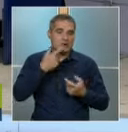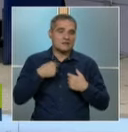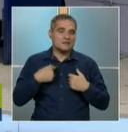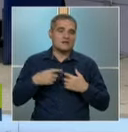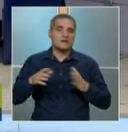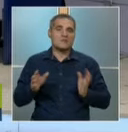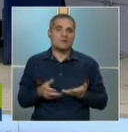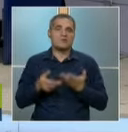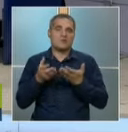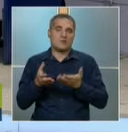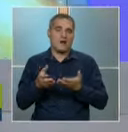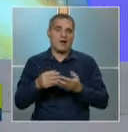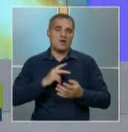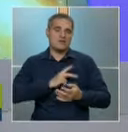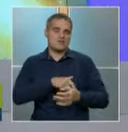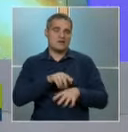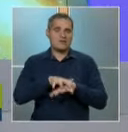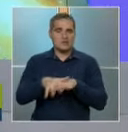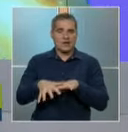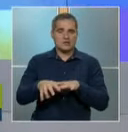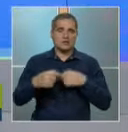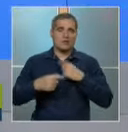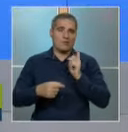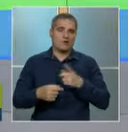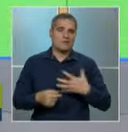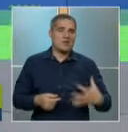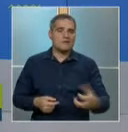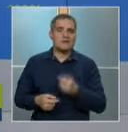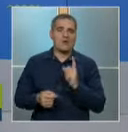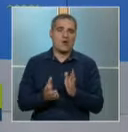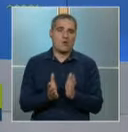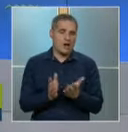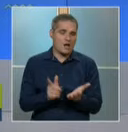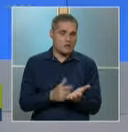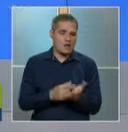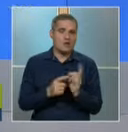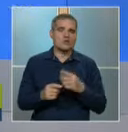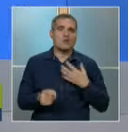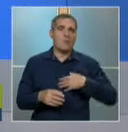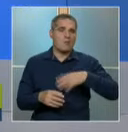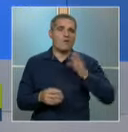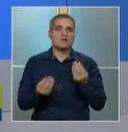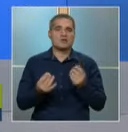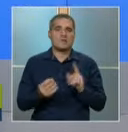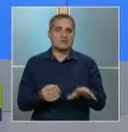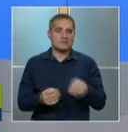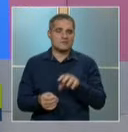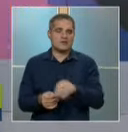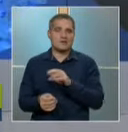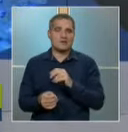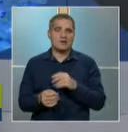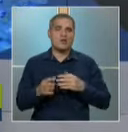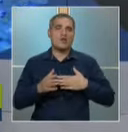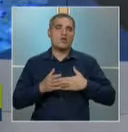Както казах, ние се улисваме в това, в социалните мрежи, като например ние може да вземем някоя книга, от която може да извлечем много повече неща, било то